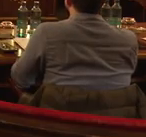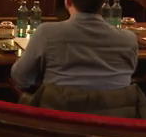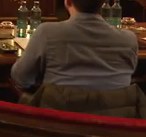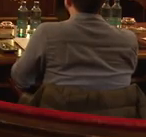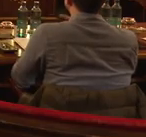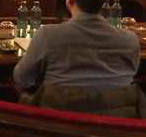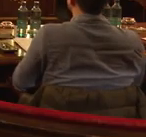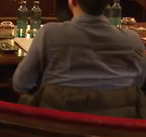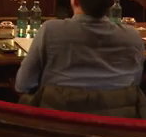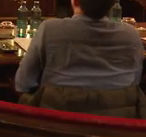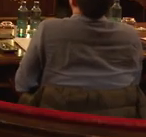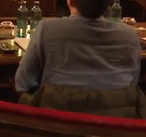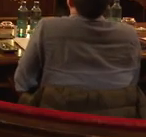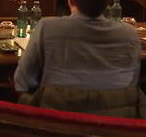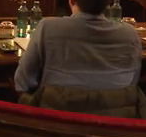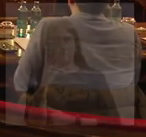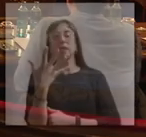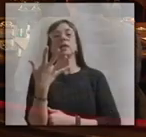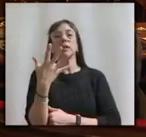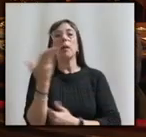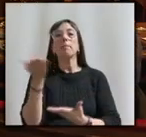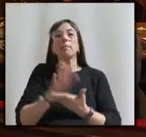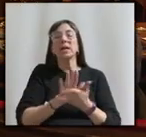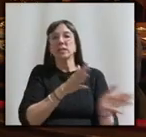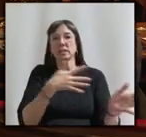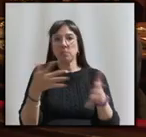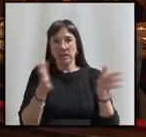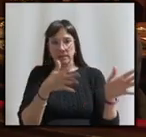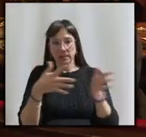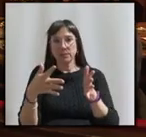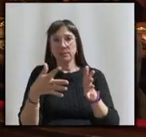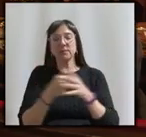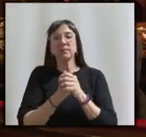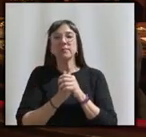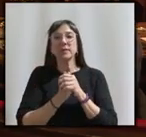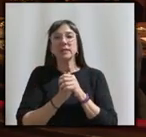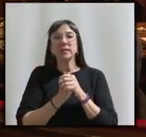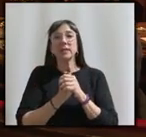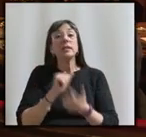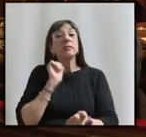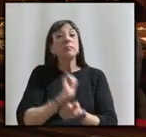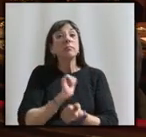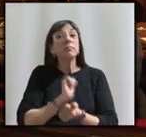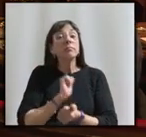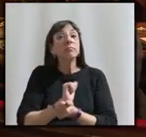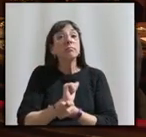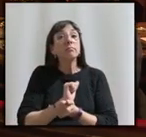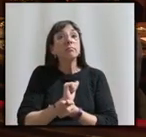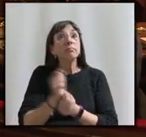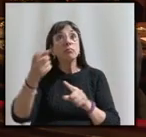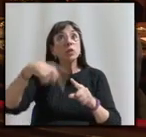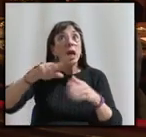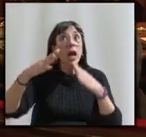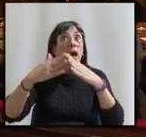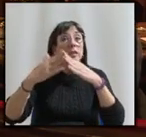de l'any 2025, aquest ple ordinari del mes de març, i saludem també tothom qui ens segueix des de casa i